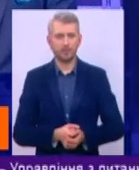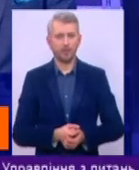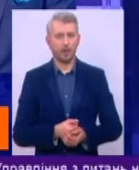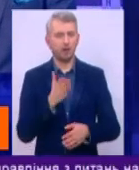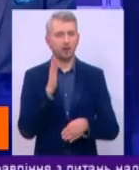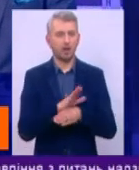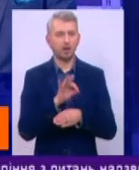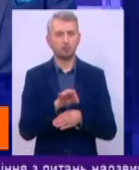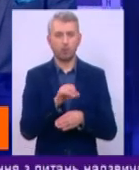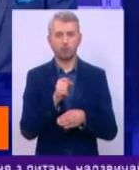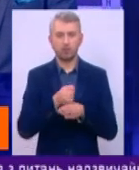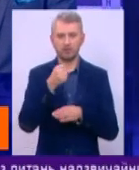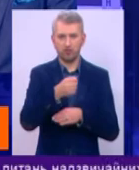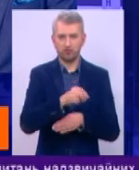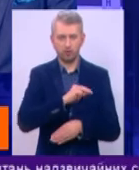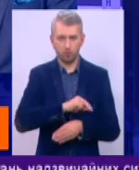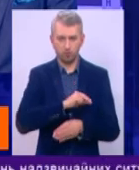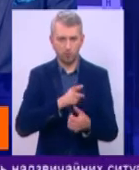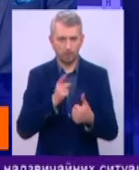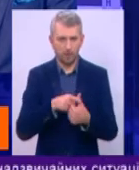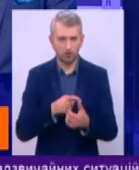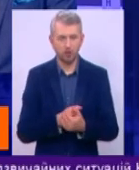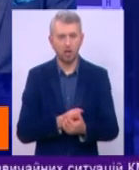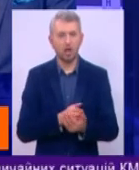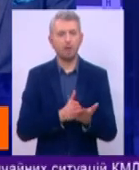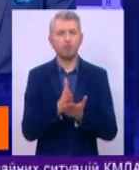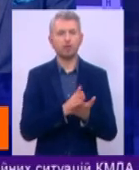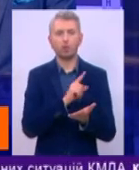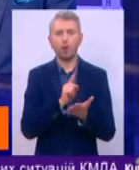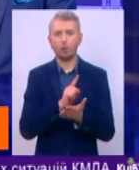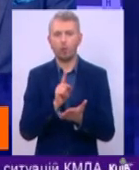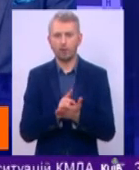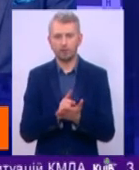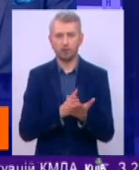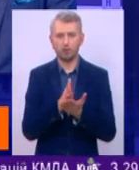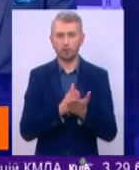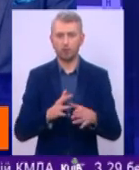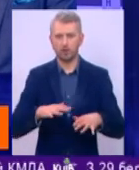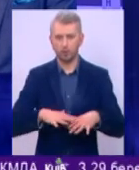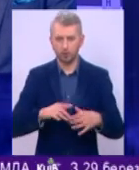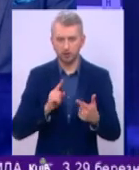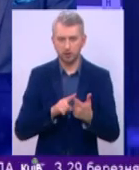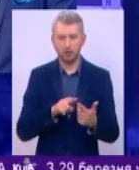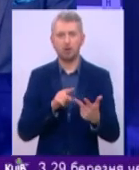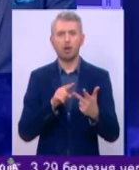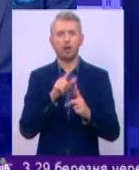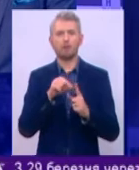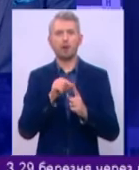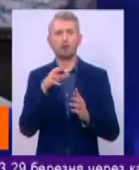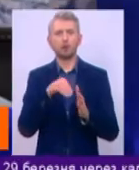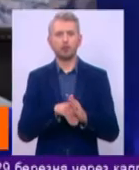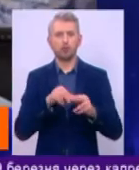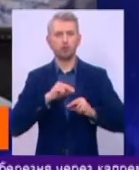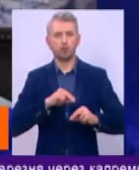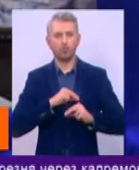Наказ про призначення на роботу. Перше. Посадові обов'язки, посадова інструкція, правила внутрішнього трудового розпорядку,